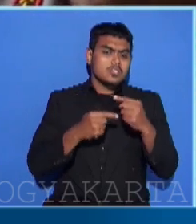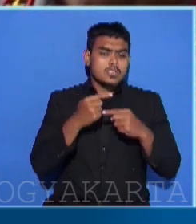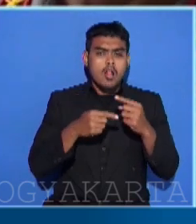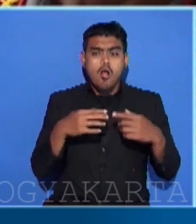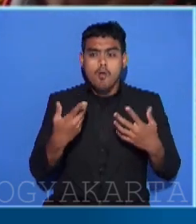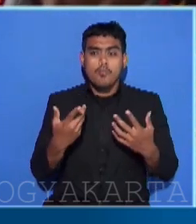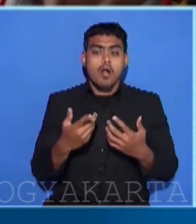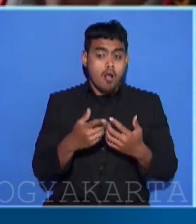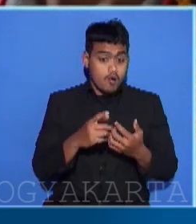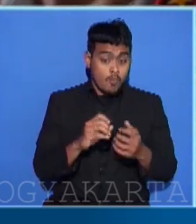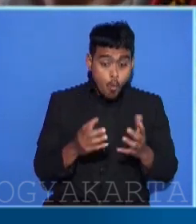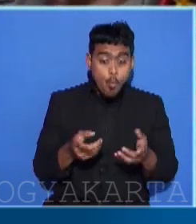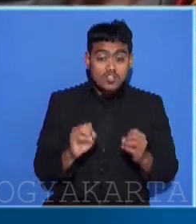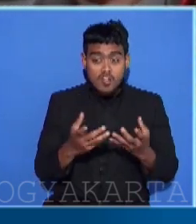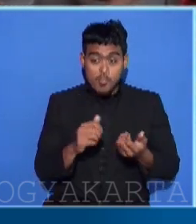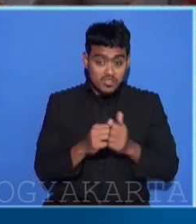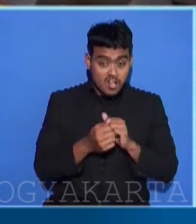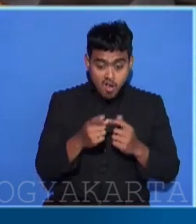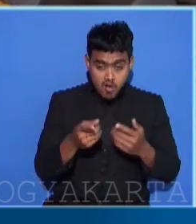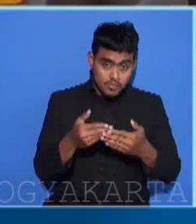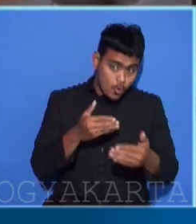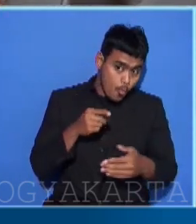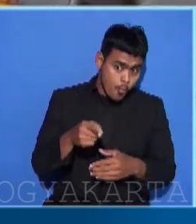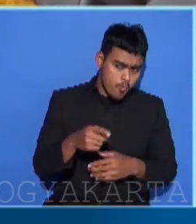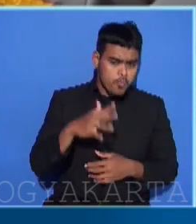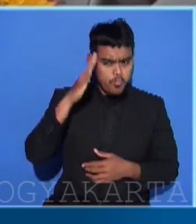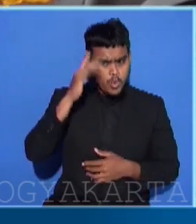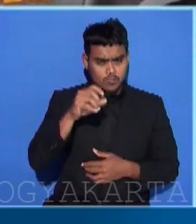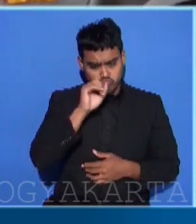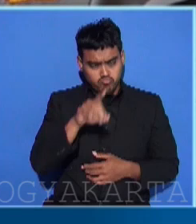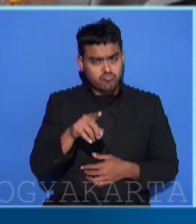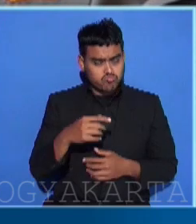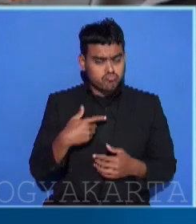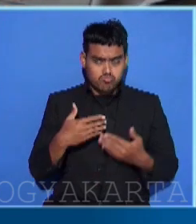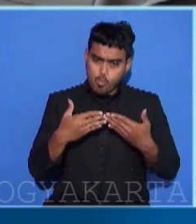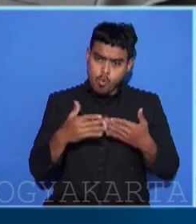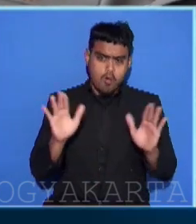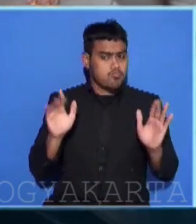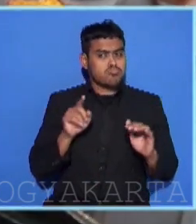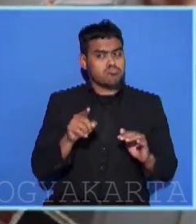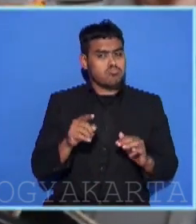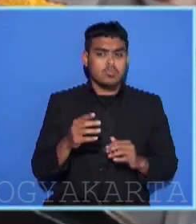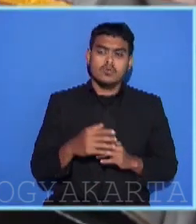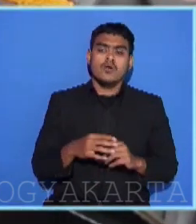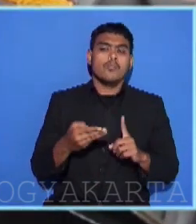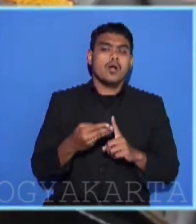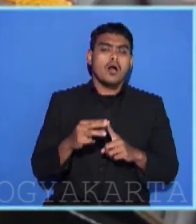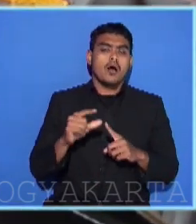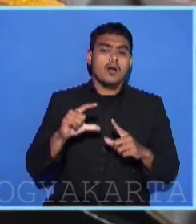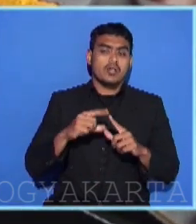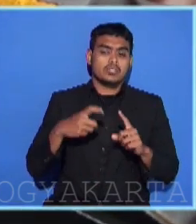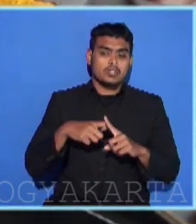peristiwa yang terjadi, saya kan dari awal sudah sampaikan bahwa Polri transparan. Kemarin dari Bareskrim sudah